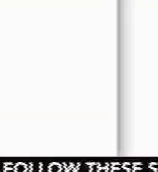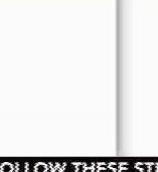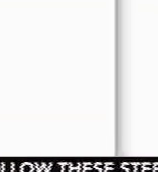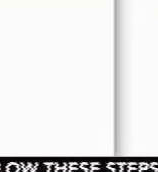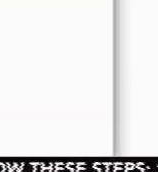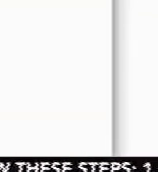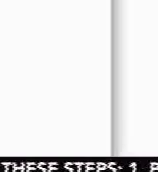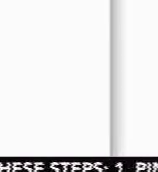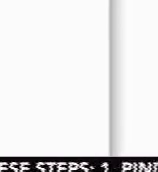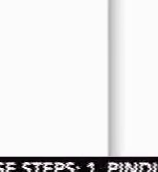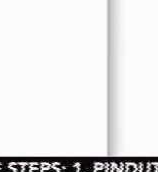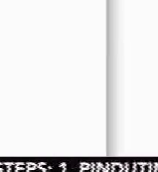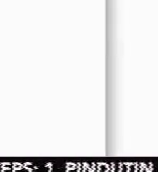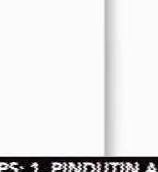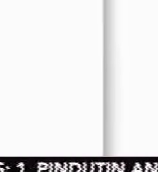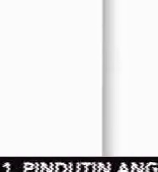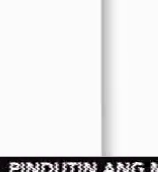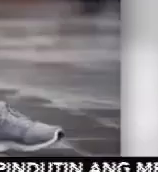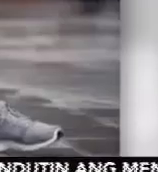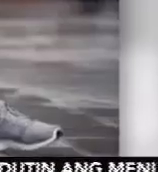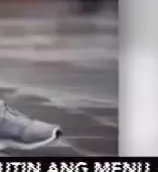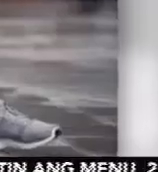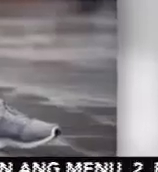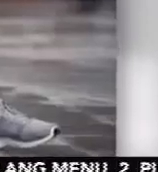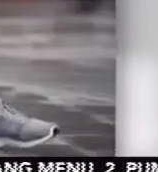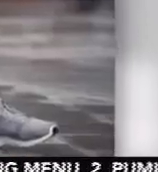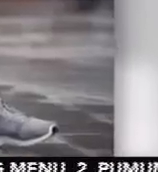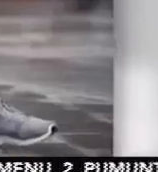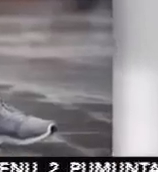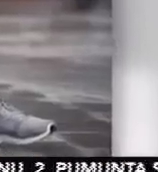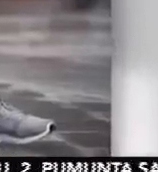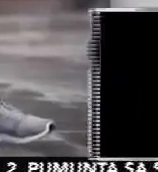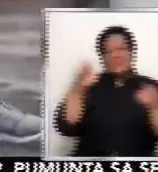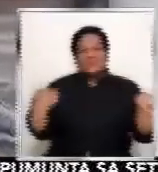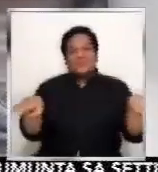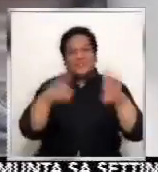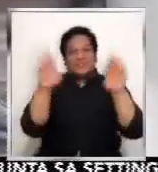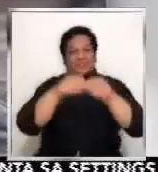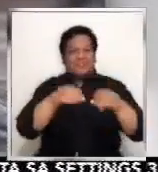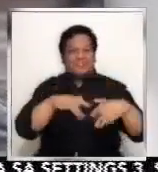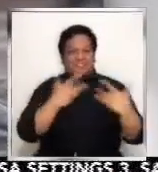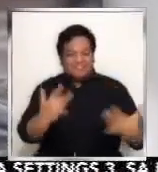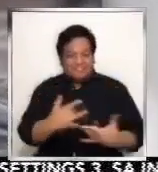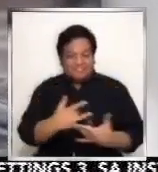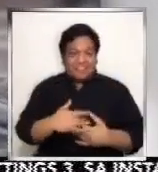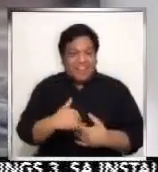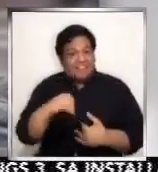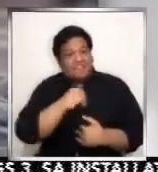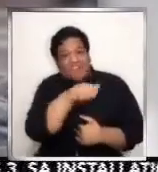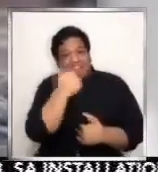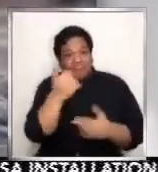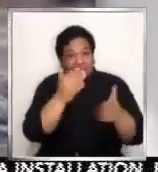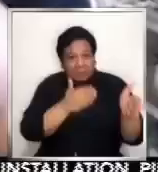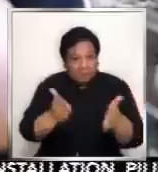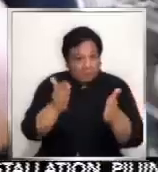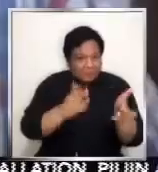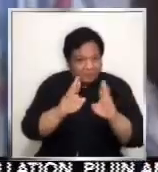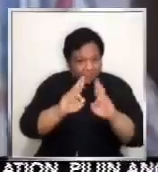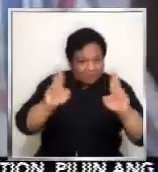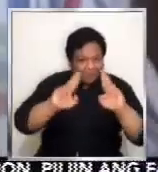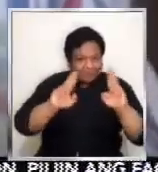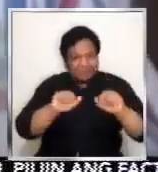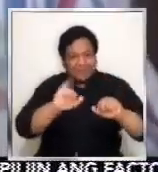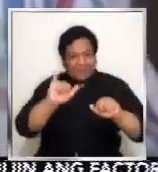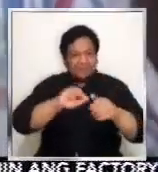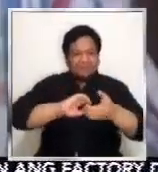ng Whenever I See Boys and Girls. Meron din namang naghahanda na tila nagsistretching pa. That's not